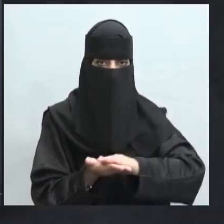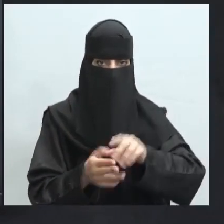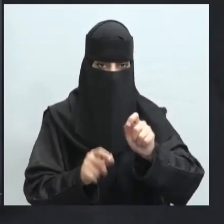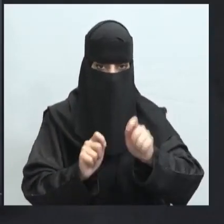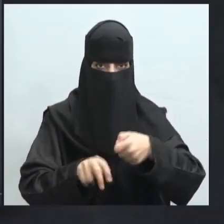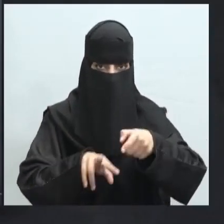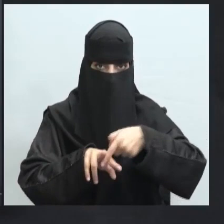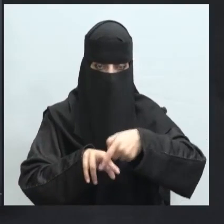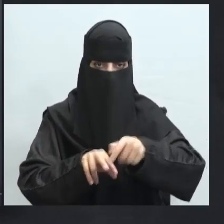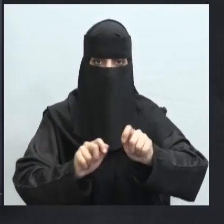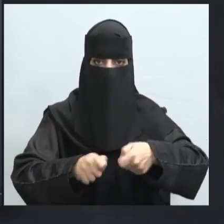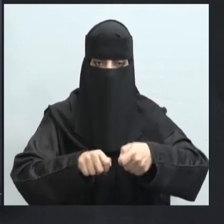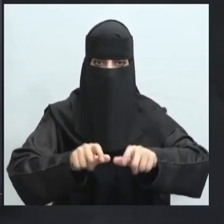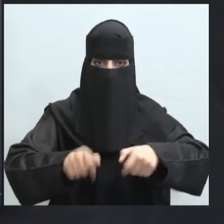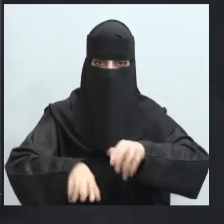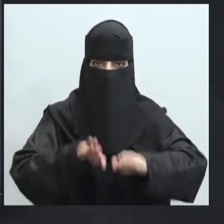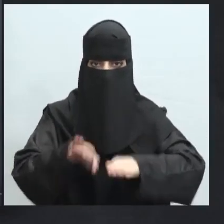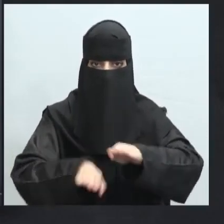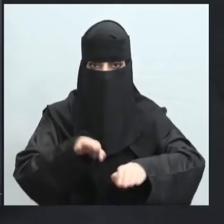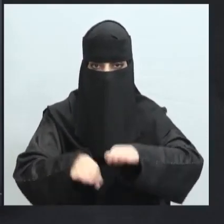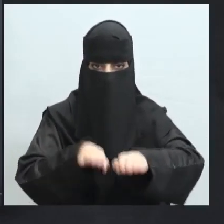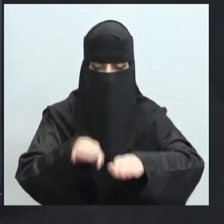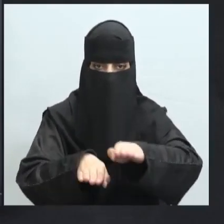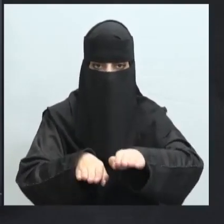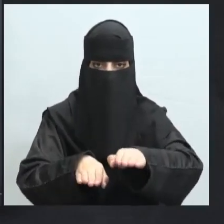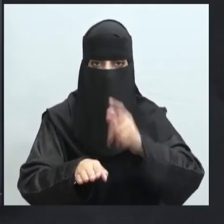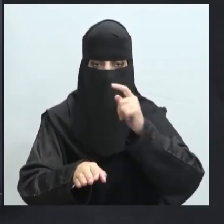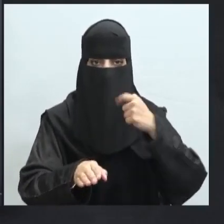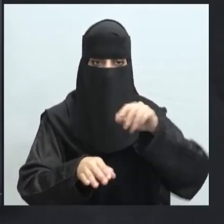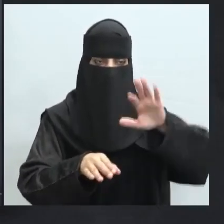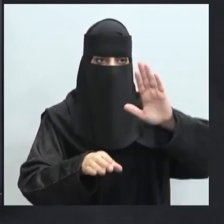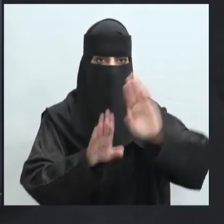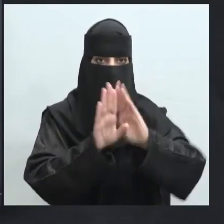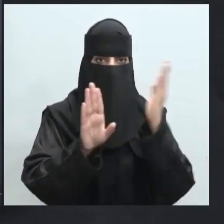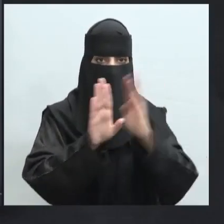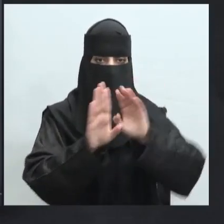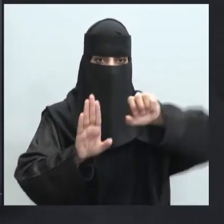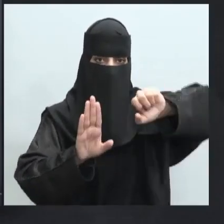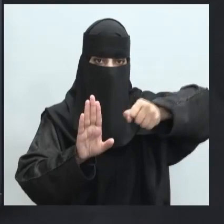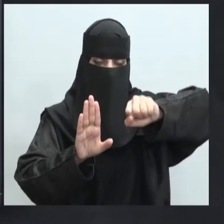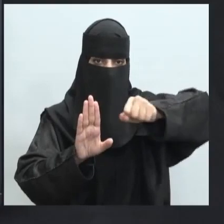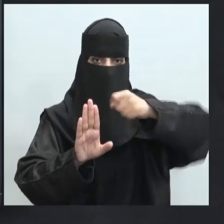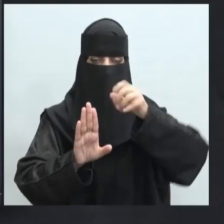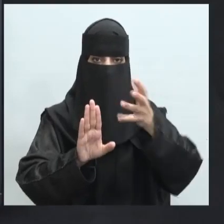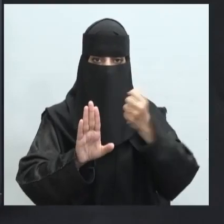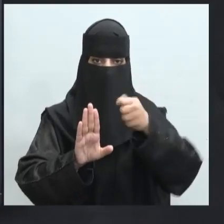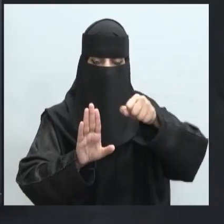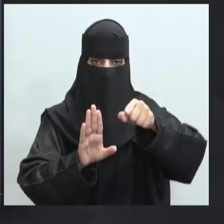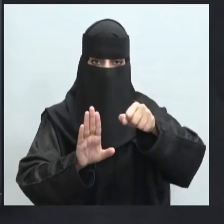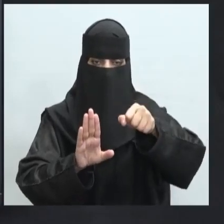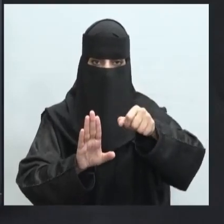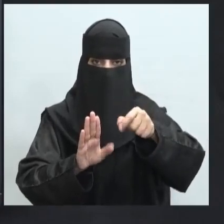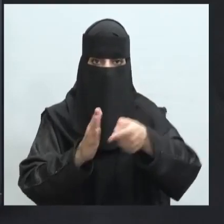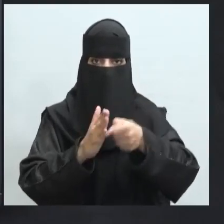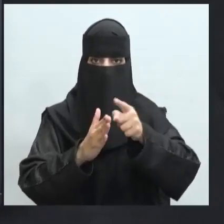عندما يمشي على هذا السجاد بعد ذلك عندما قبض مقبض الباب او عندما مسك بيده مقبض